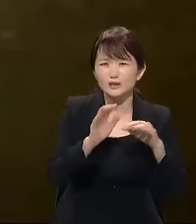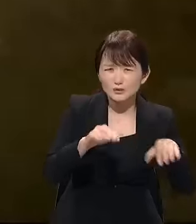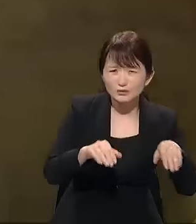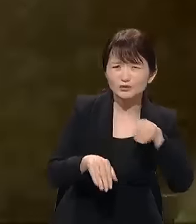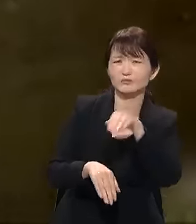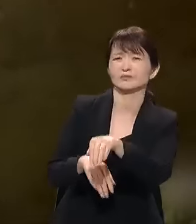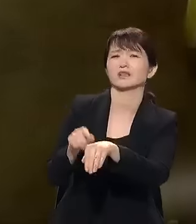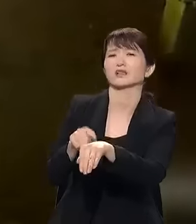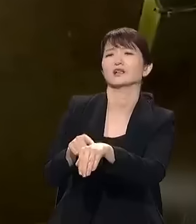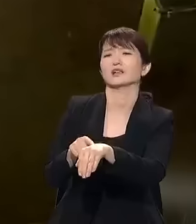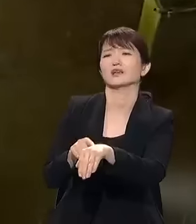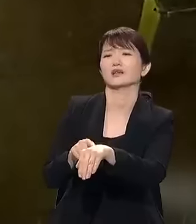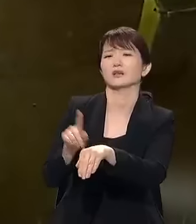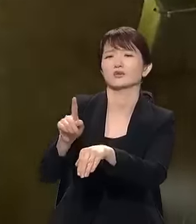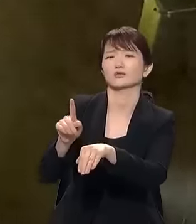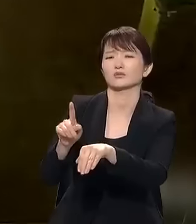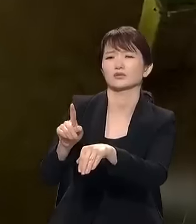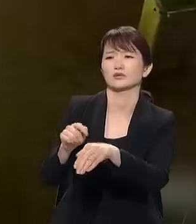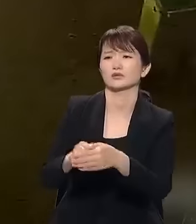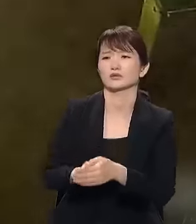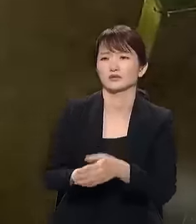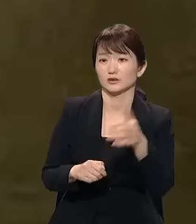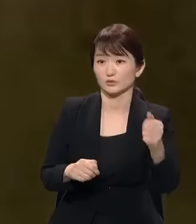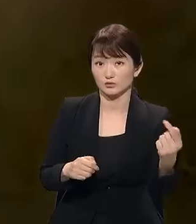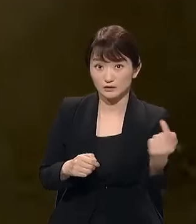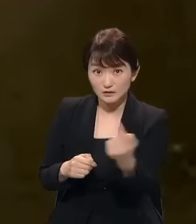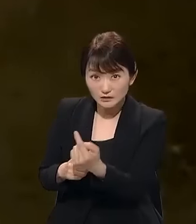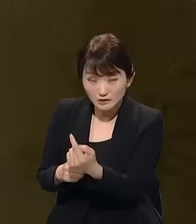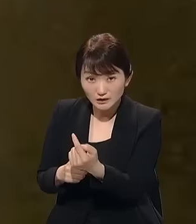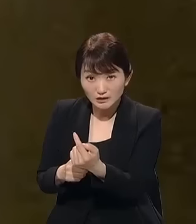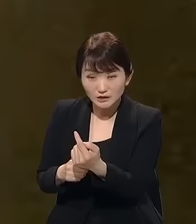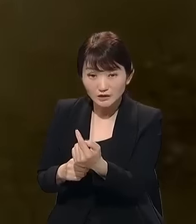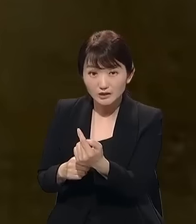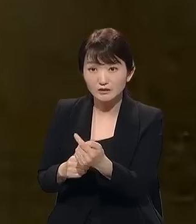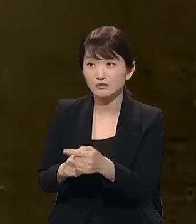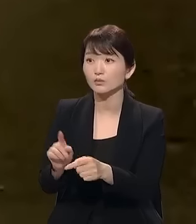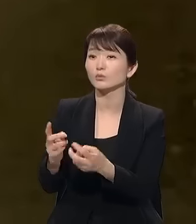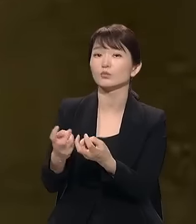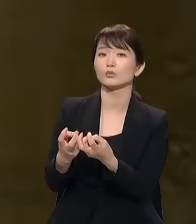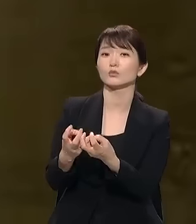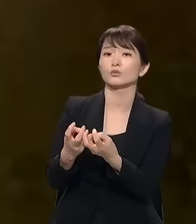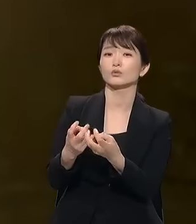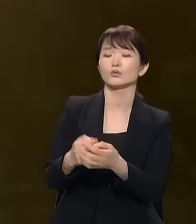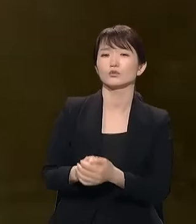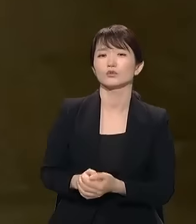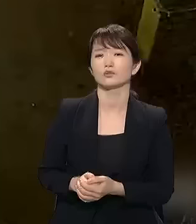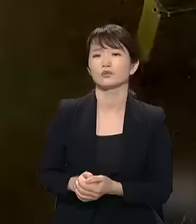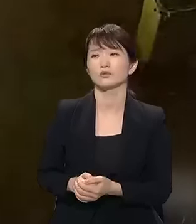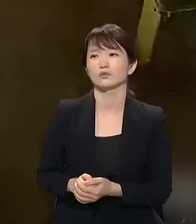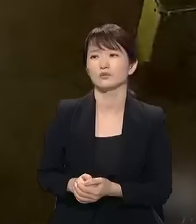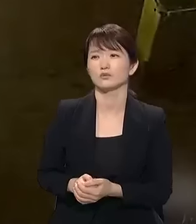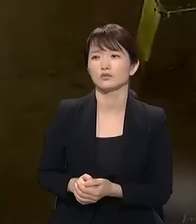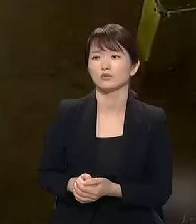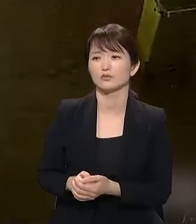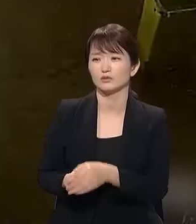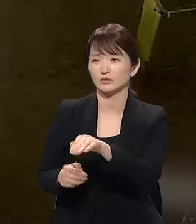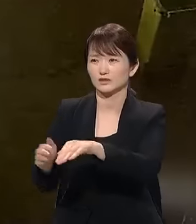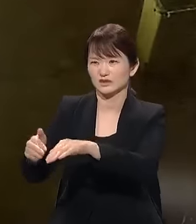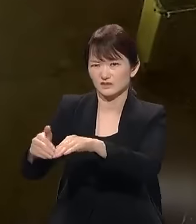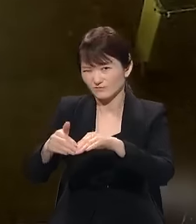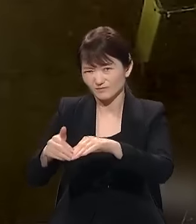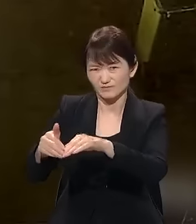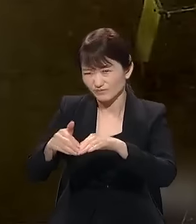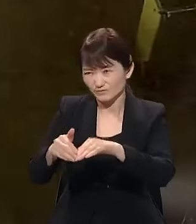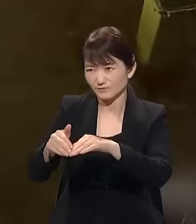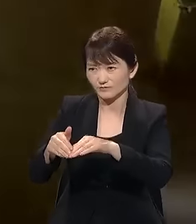차량이었습니다. 그러니까 차량을 못 옮긴 거죠. 주인 왔어. 네, 잠시 연락받은 이웃들이 나왔는데 저 어떡합니까, 이제. 어떻게 해야 할지 몰라서 우왕좌왕하는데요.